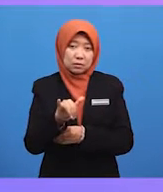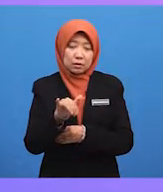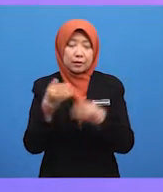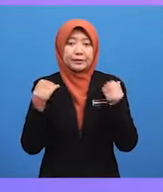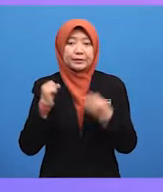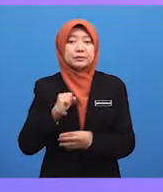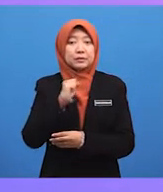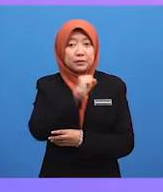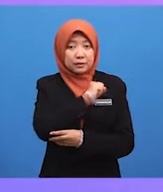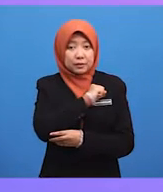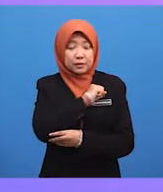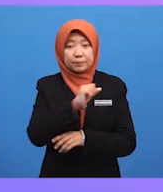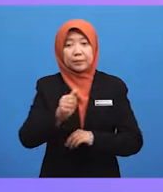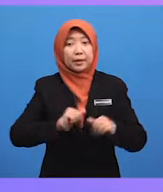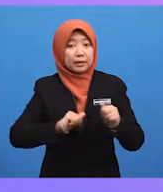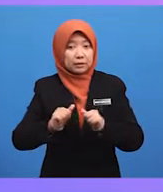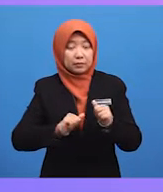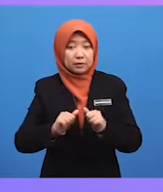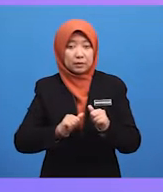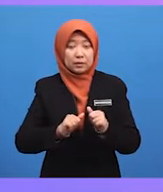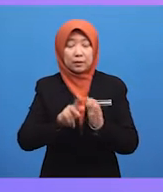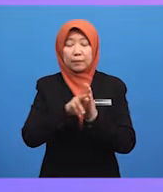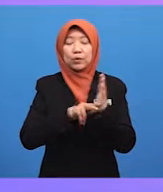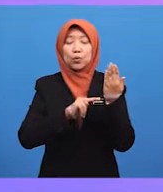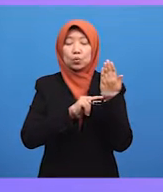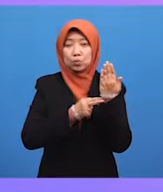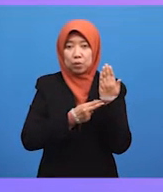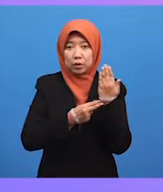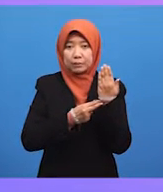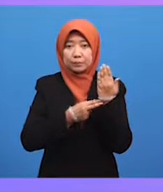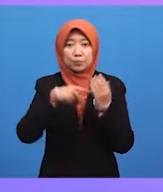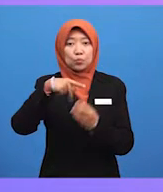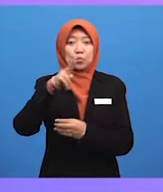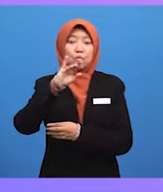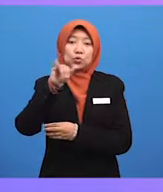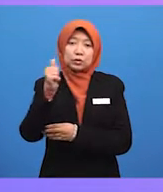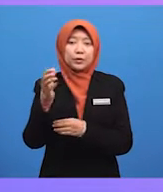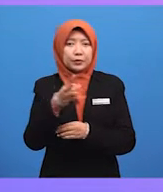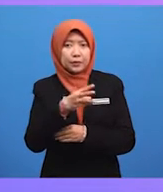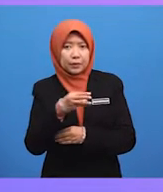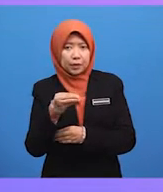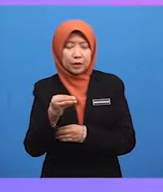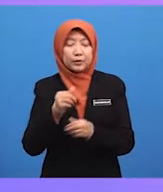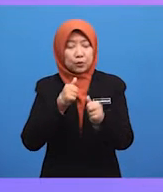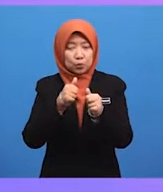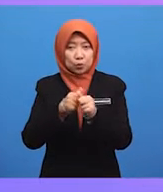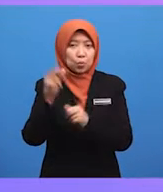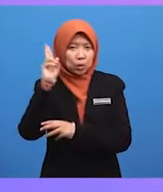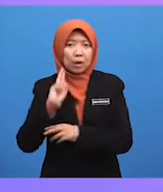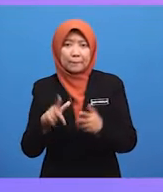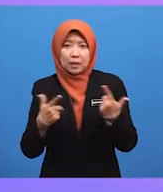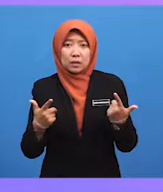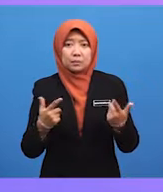seperti aktiviti berunsurkan pemujaan dan pelakuan ibadah agama lain. Yang